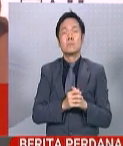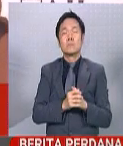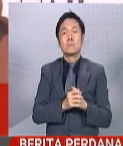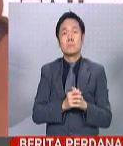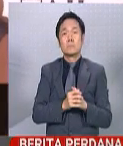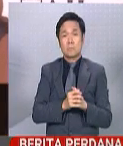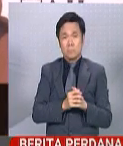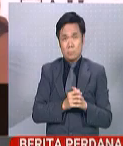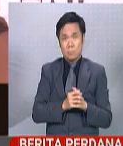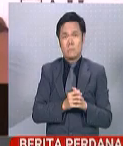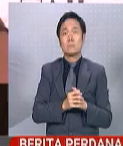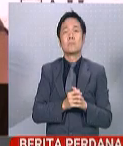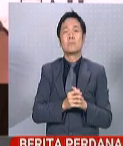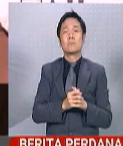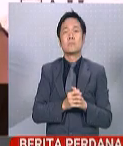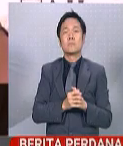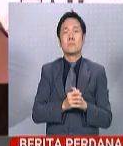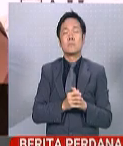masa